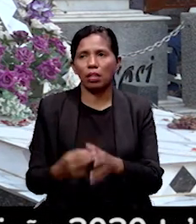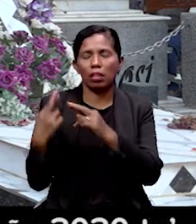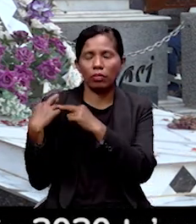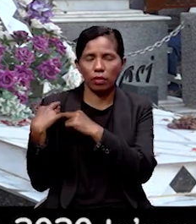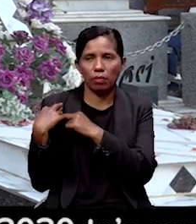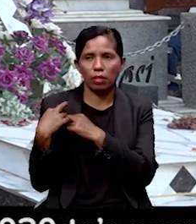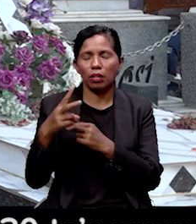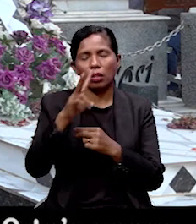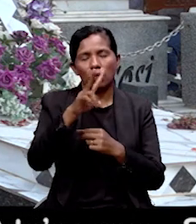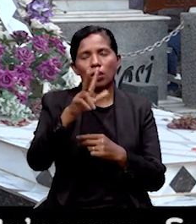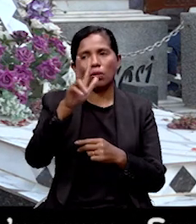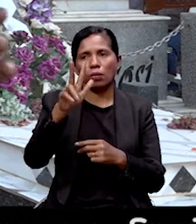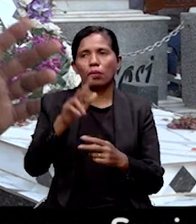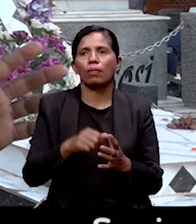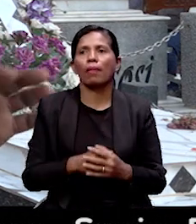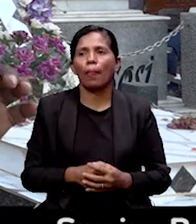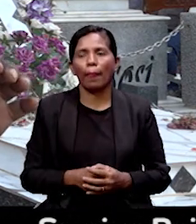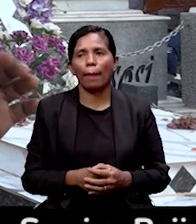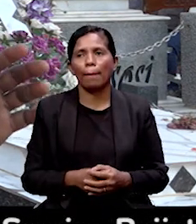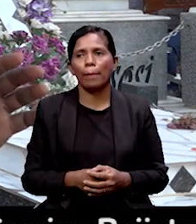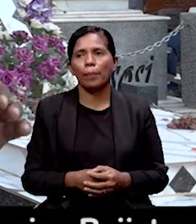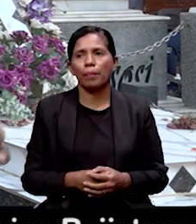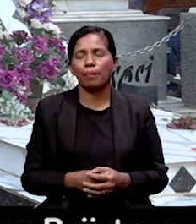iha rua tolu ona ida